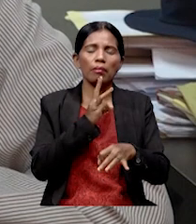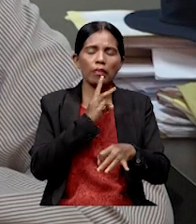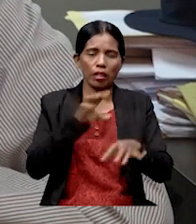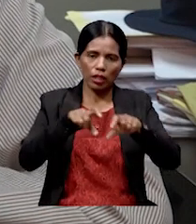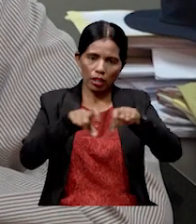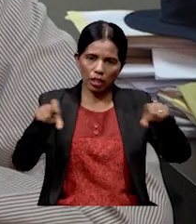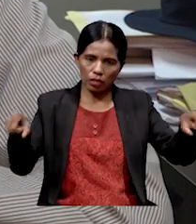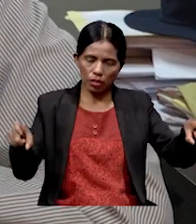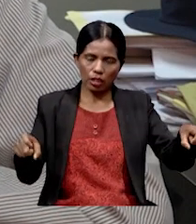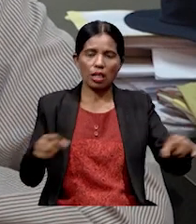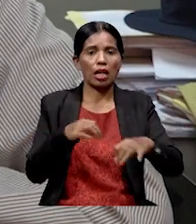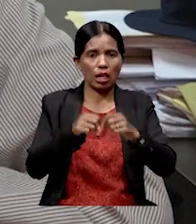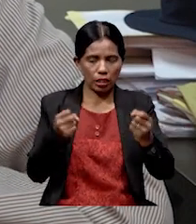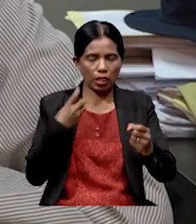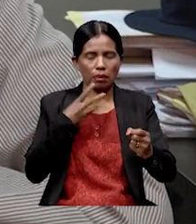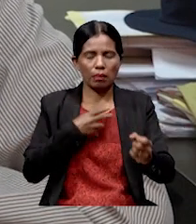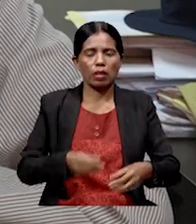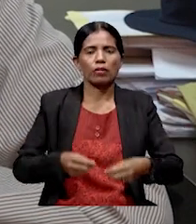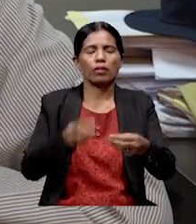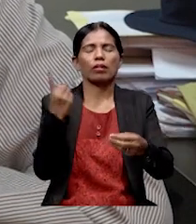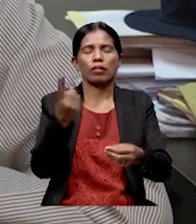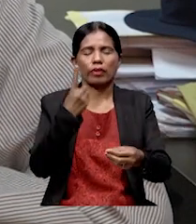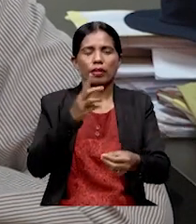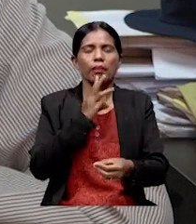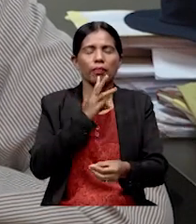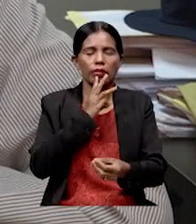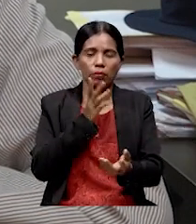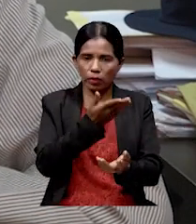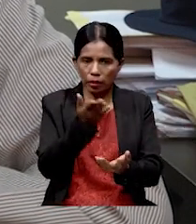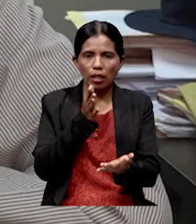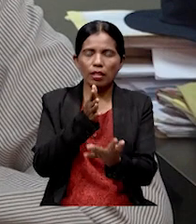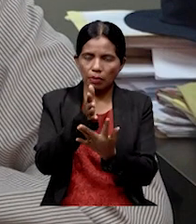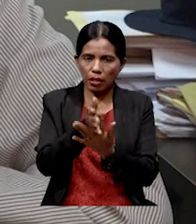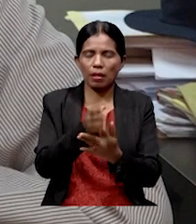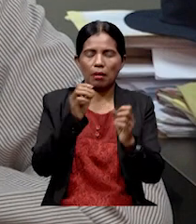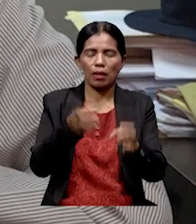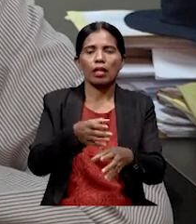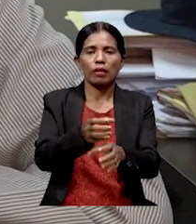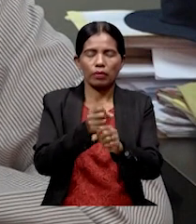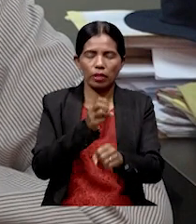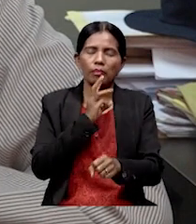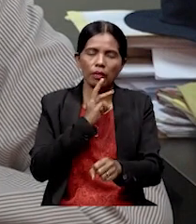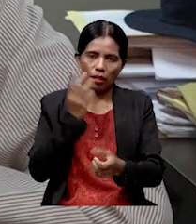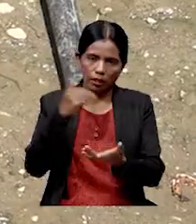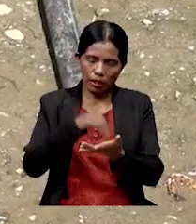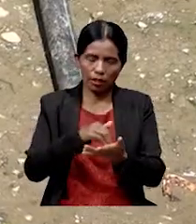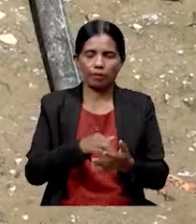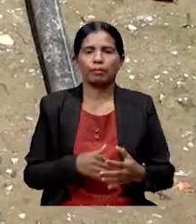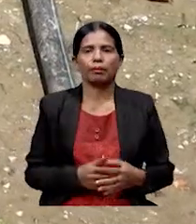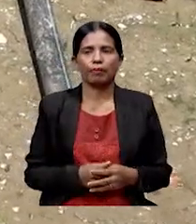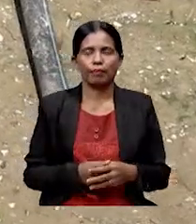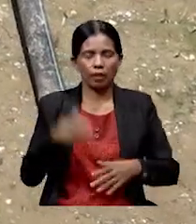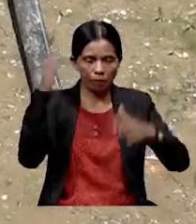kanune para ita fornese na fatin asesu itu buat sih asesu be na be filafale ane sang bye bye.